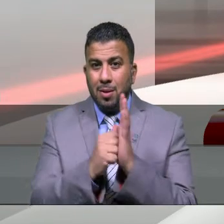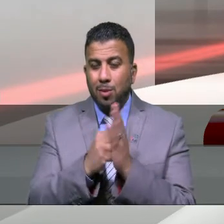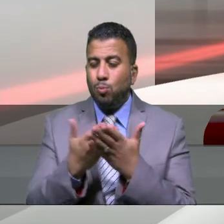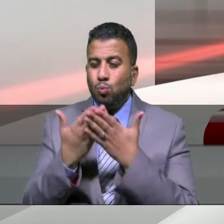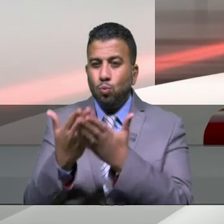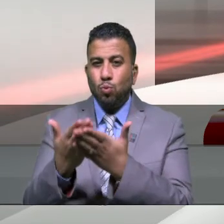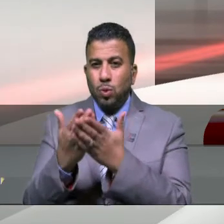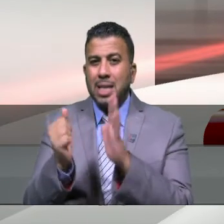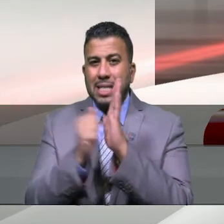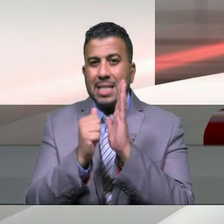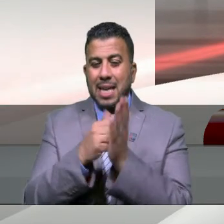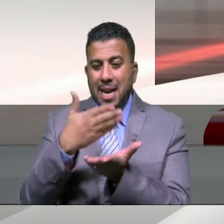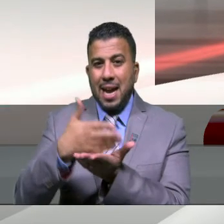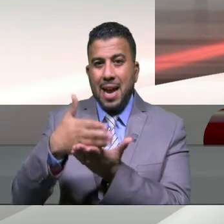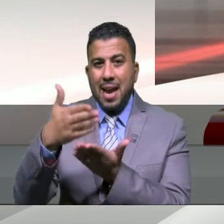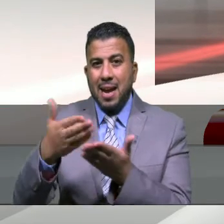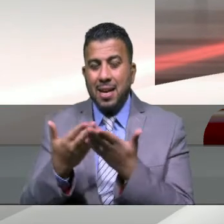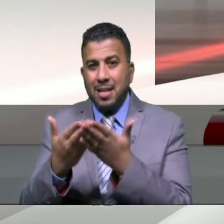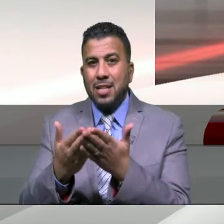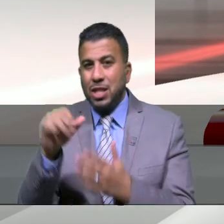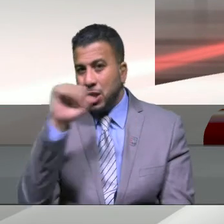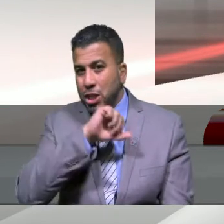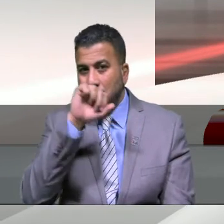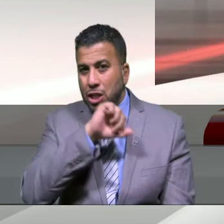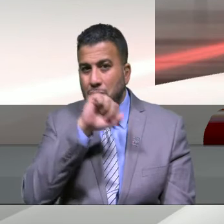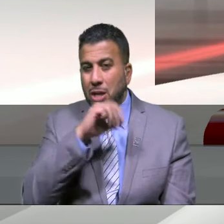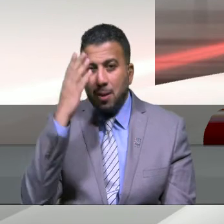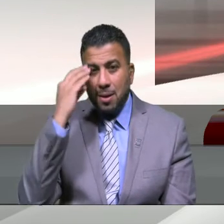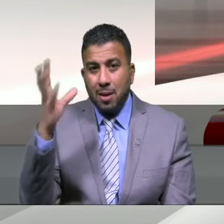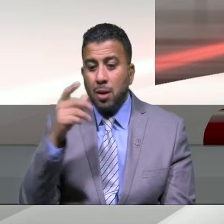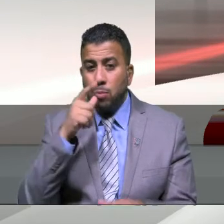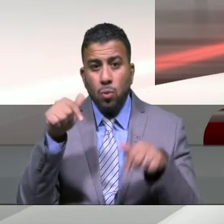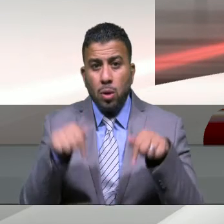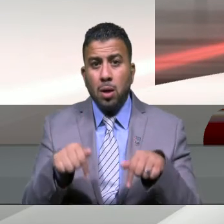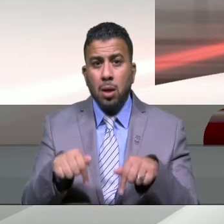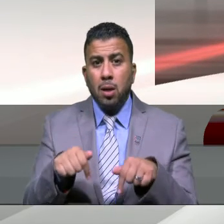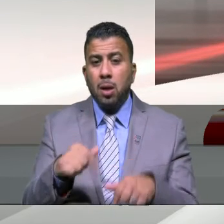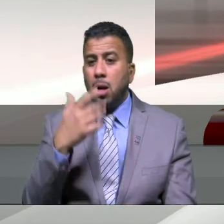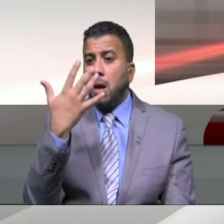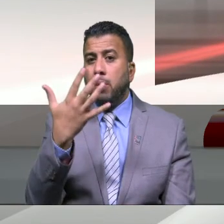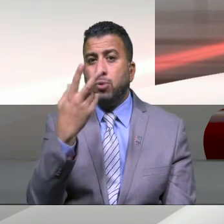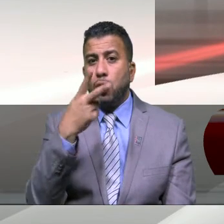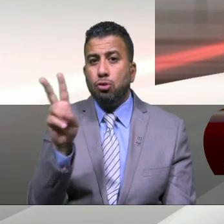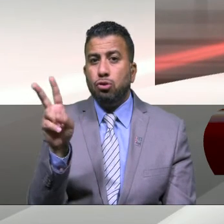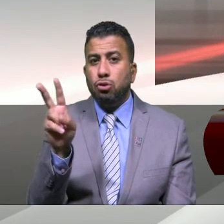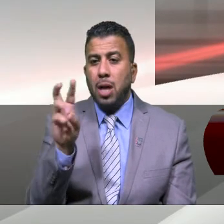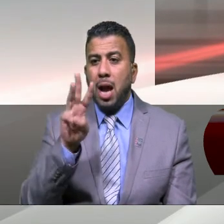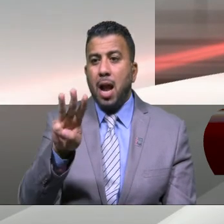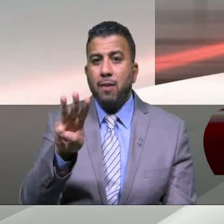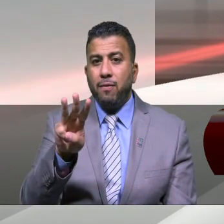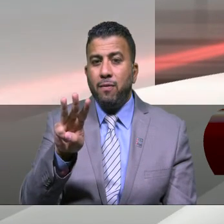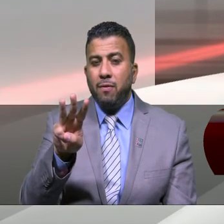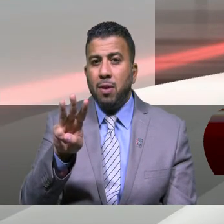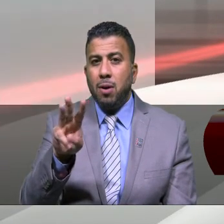المساعدة الإسكان لإسكان الشارقة التي تمنح الآن هي 25,000،